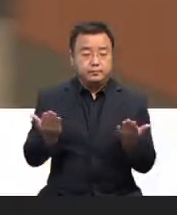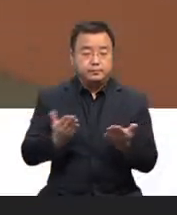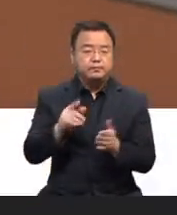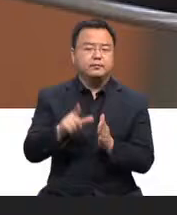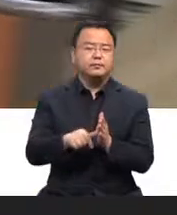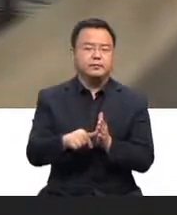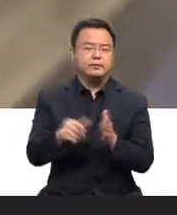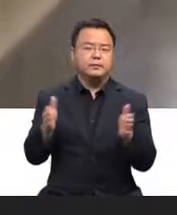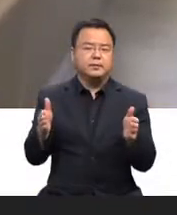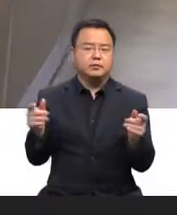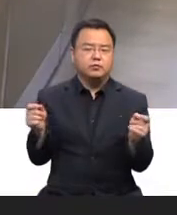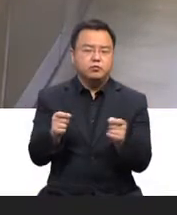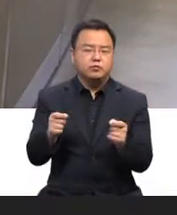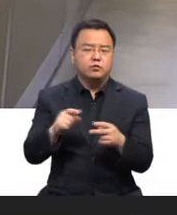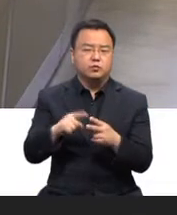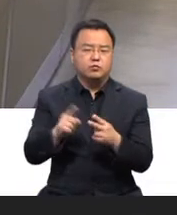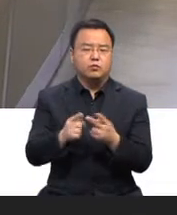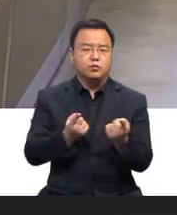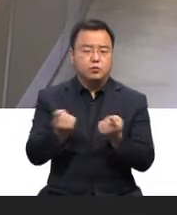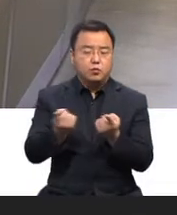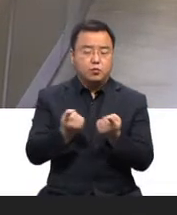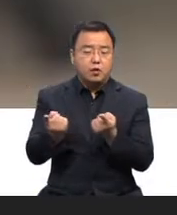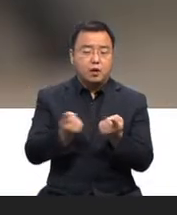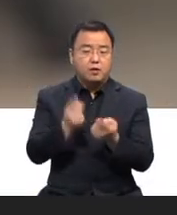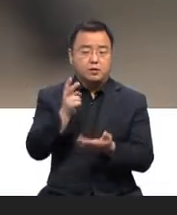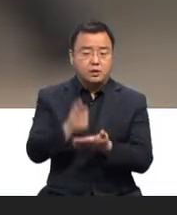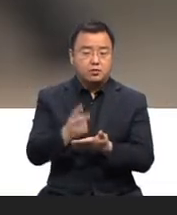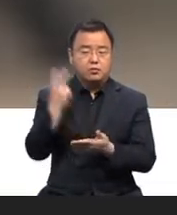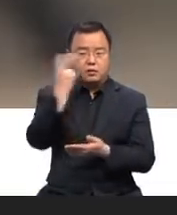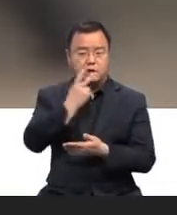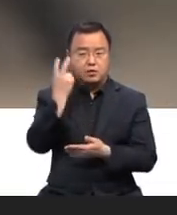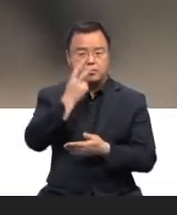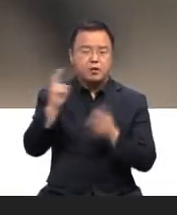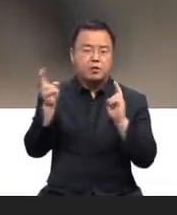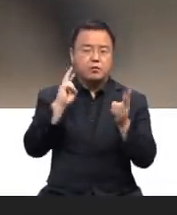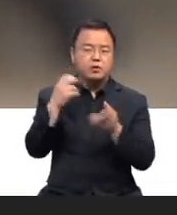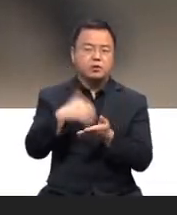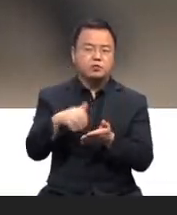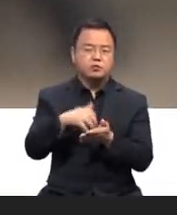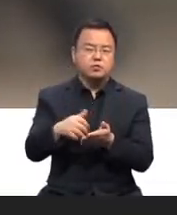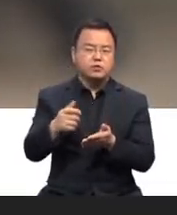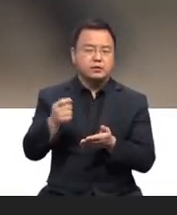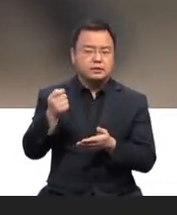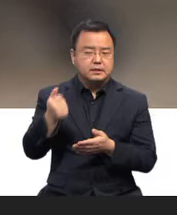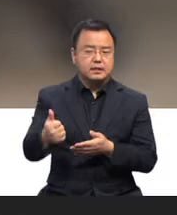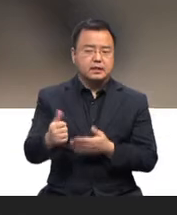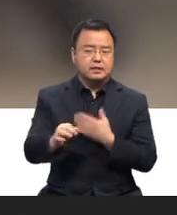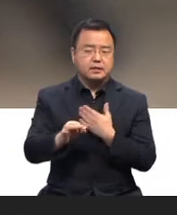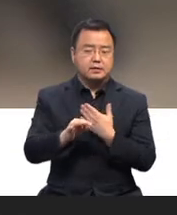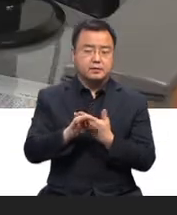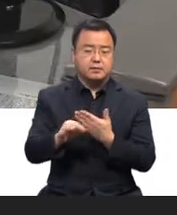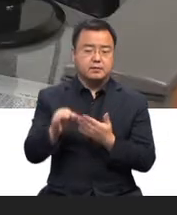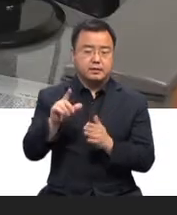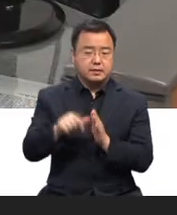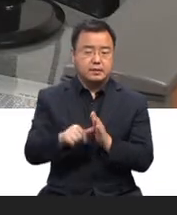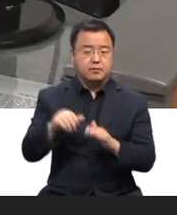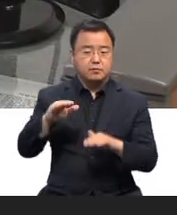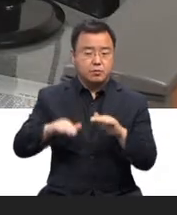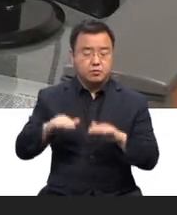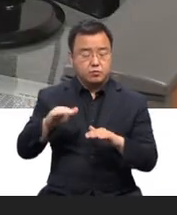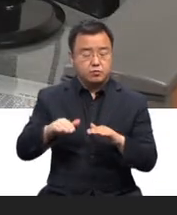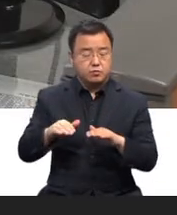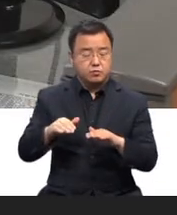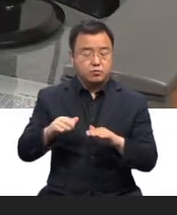줄이거나 조정하는 제도 역시 점검합니다 기업 규모가 작을수록 시차 출퇴근이나 탄력적 근로